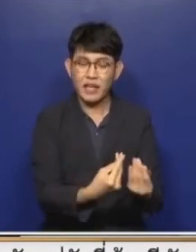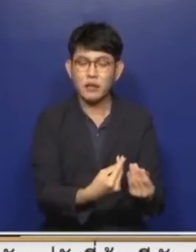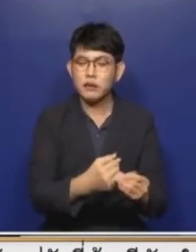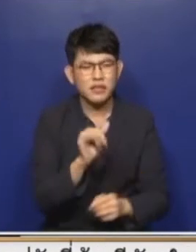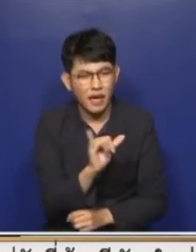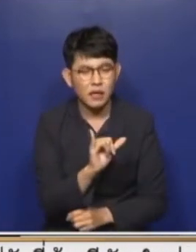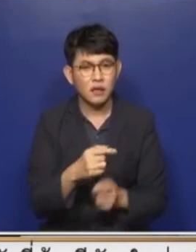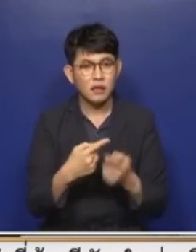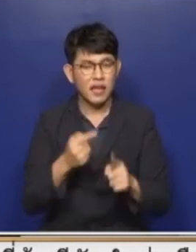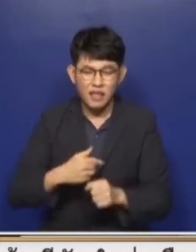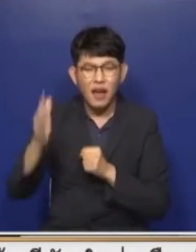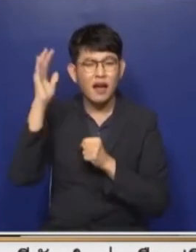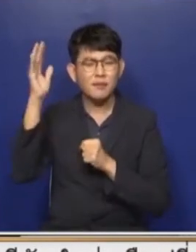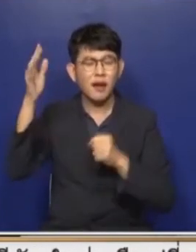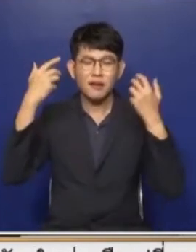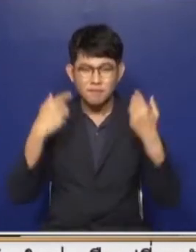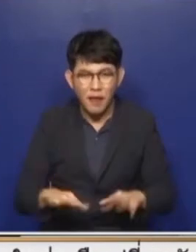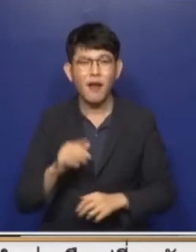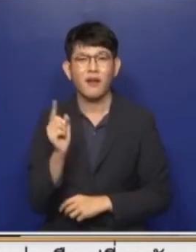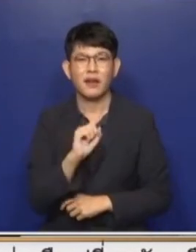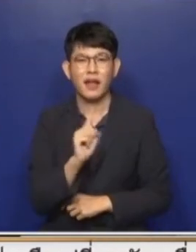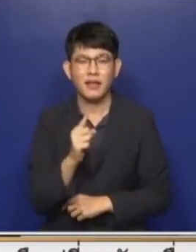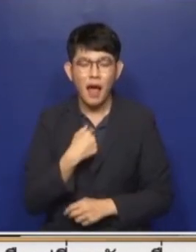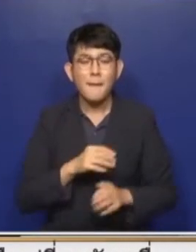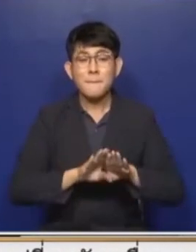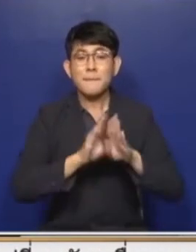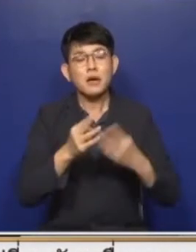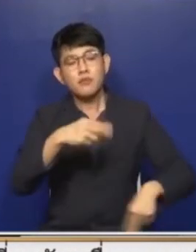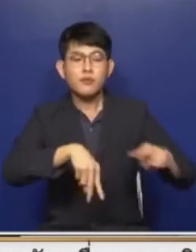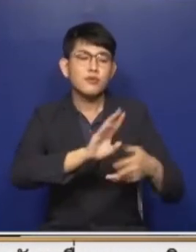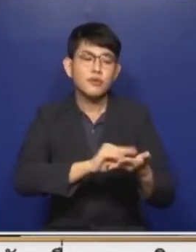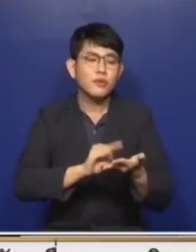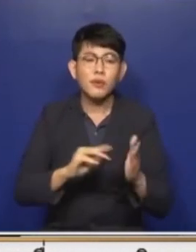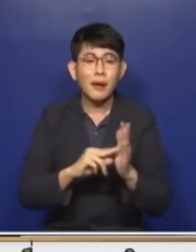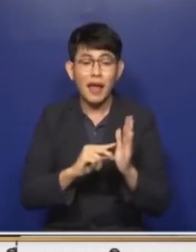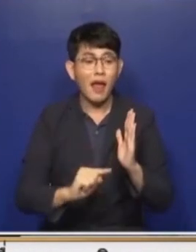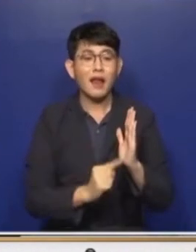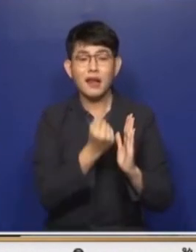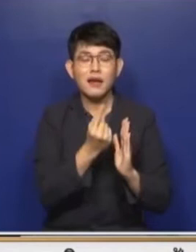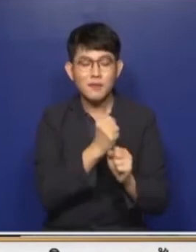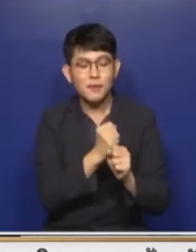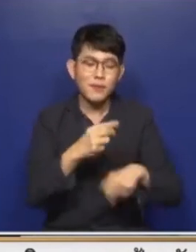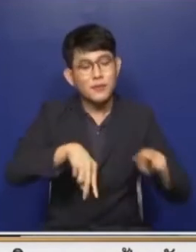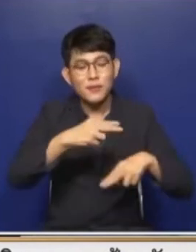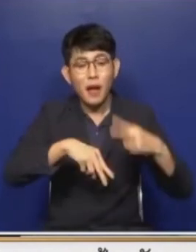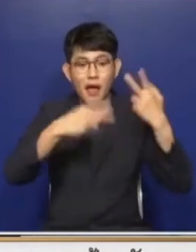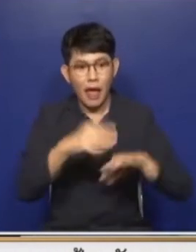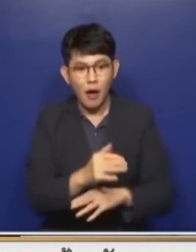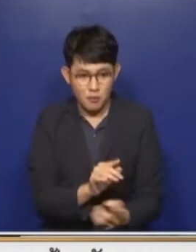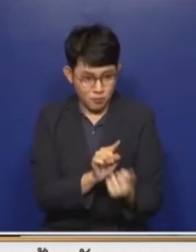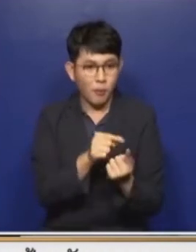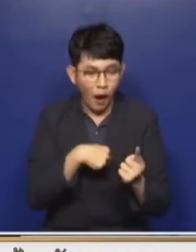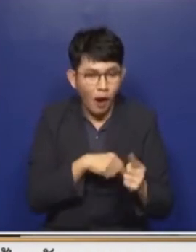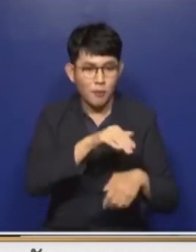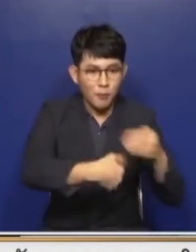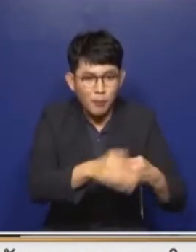แต่ก็ไดไม Pand เการเปิให้สำรวจแรกกเธอกับเปการเปิดประธูแรกทจะนำไปสู่การทำเหืองพ QUESTIONจะ